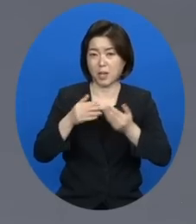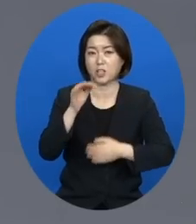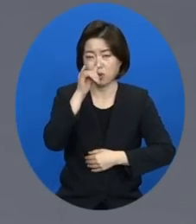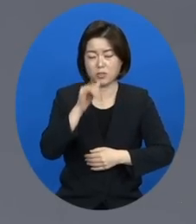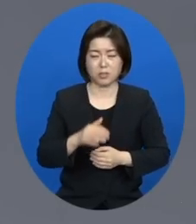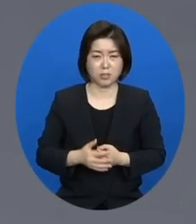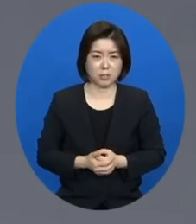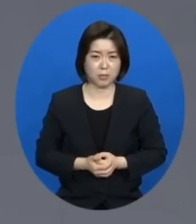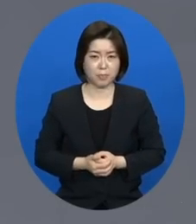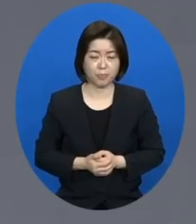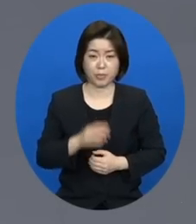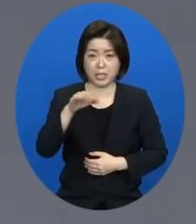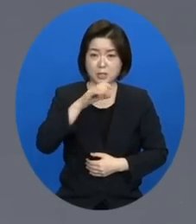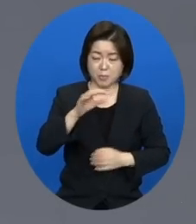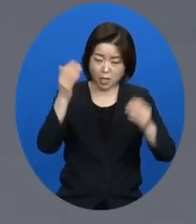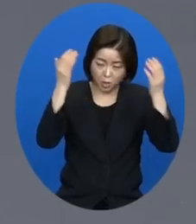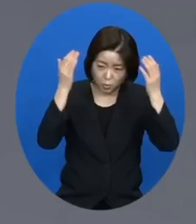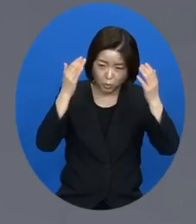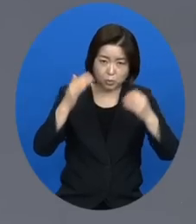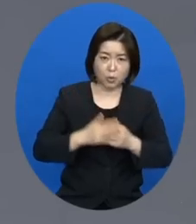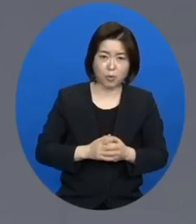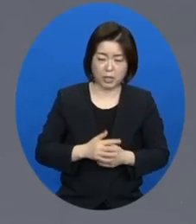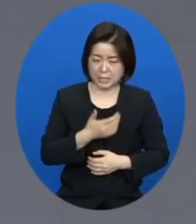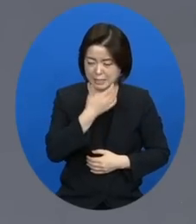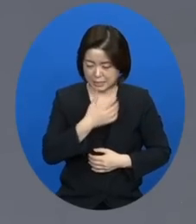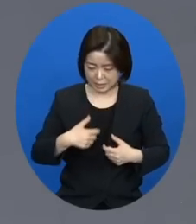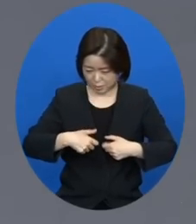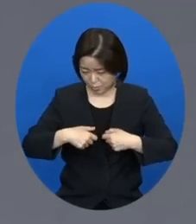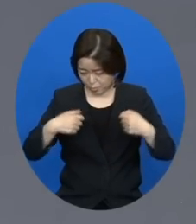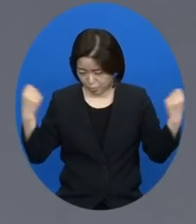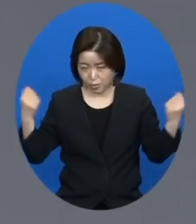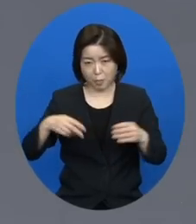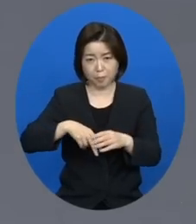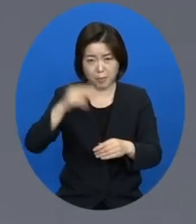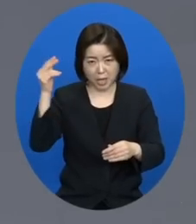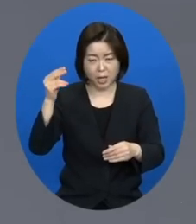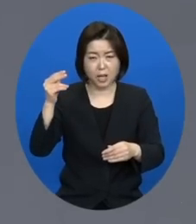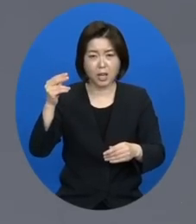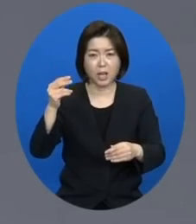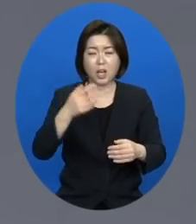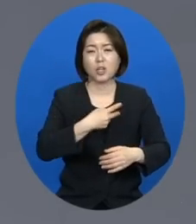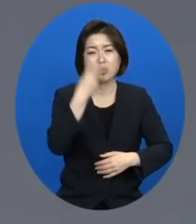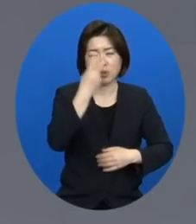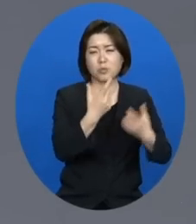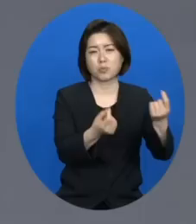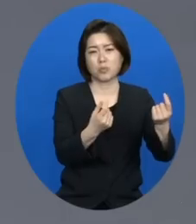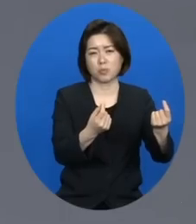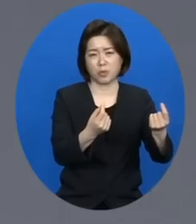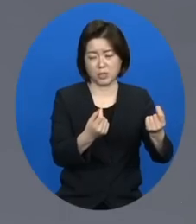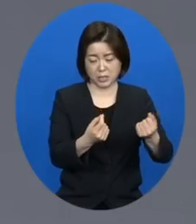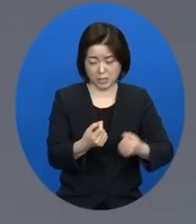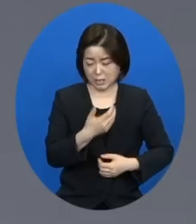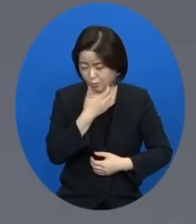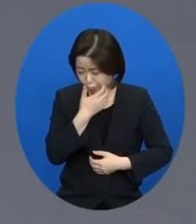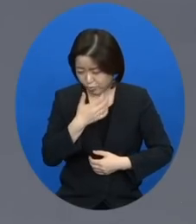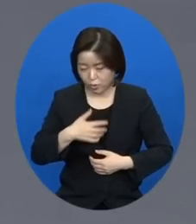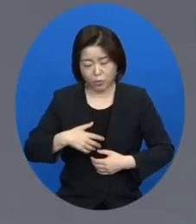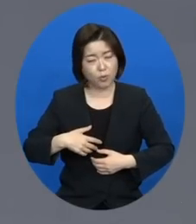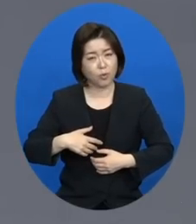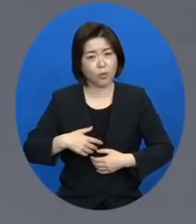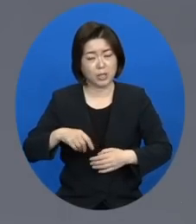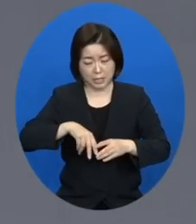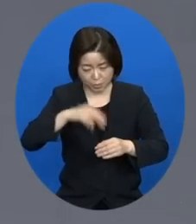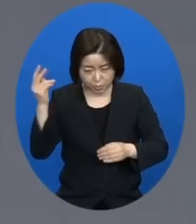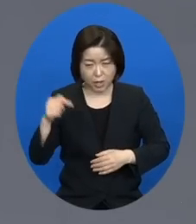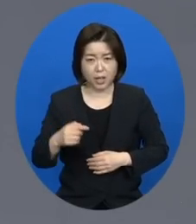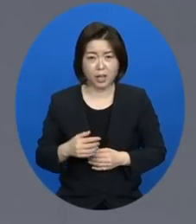십자가의 고통도 고통이지만 수치에 옷을 다 벗겨지잖아요. 요셉처럼. 그 부끄러움과 수치 여러